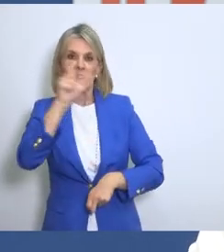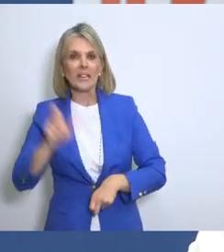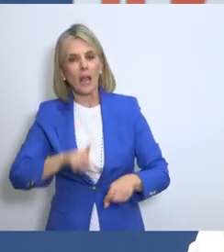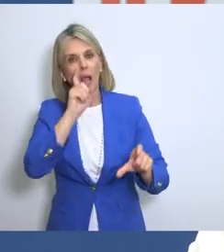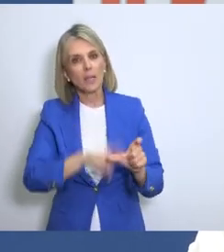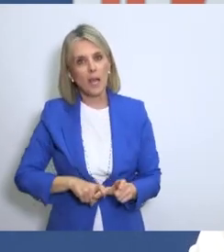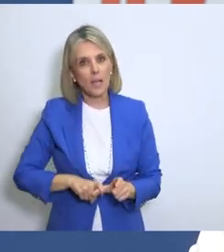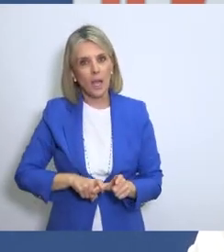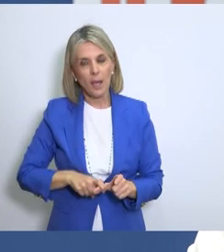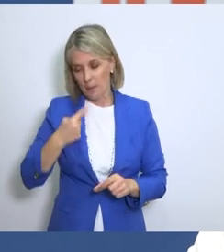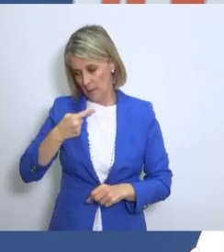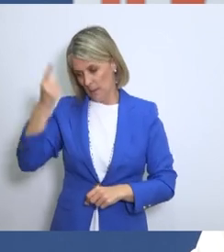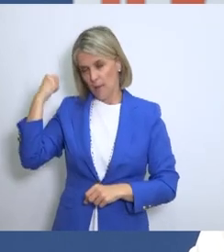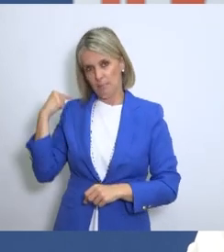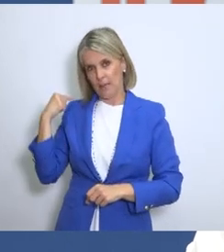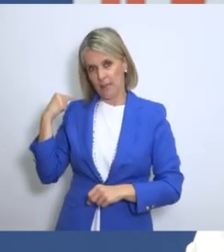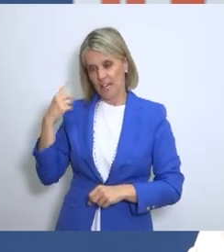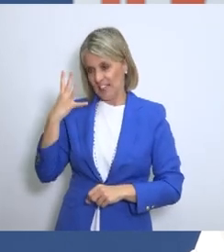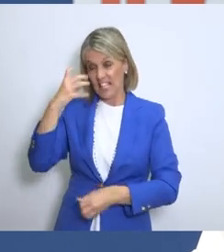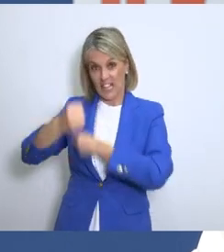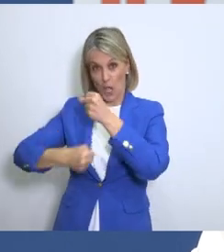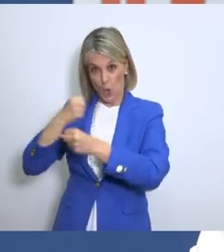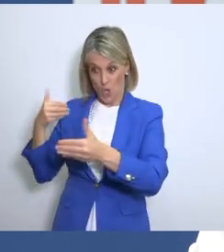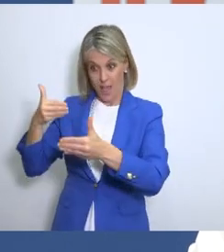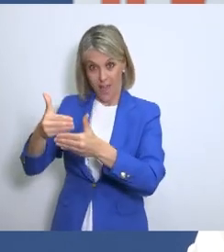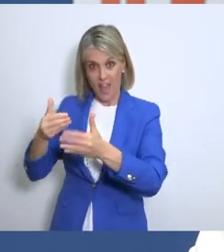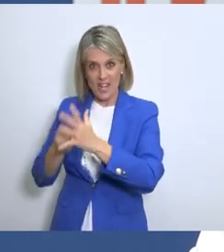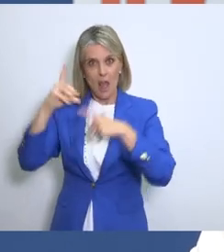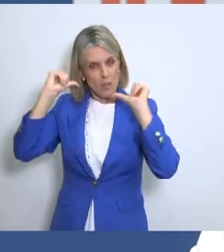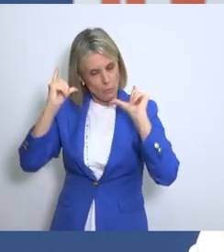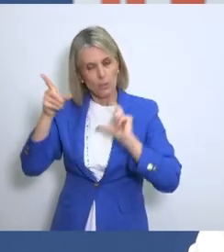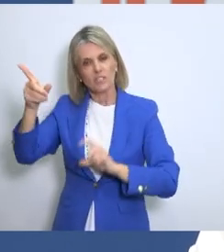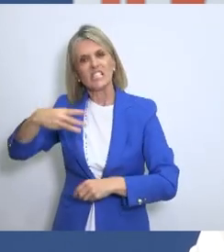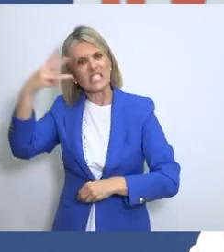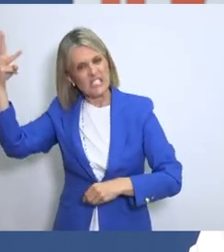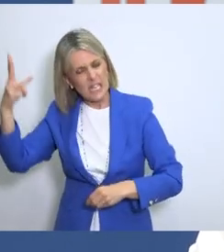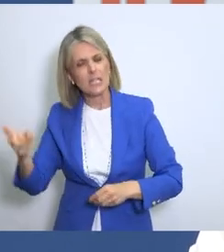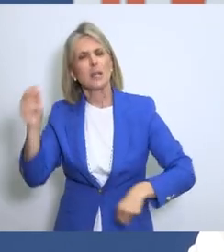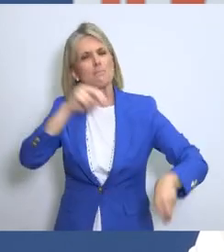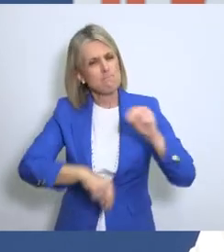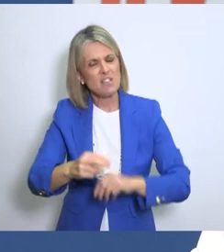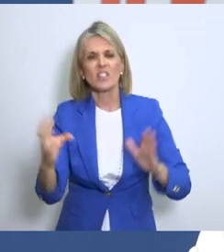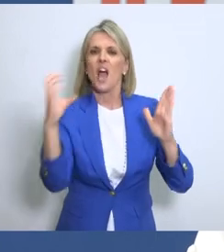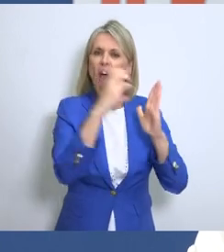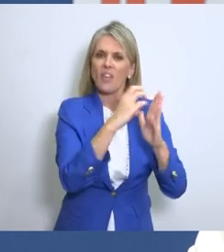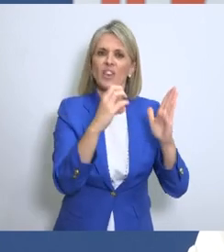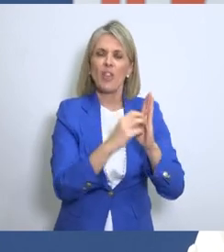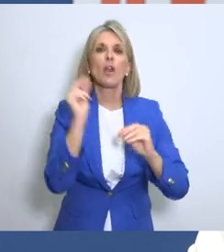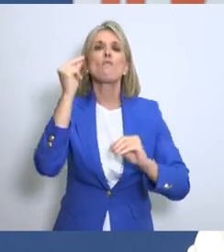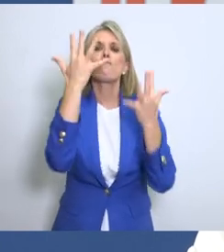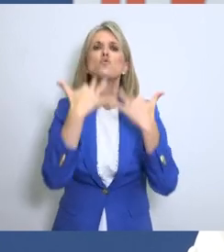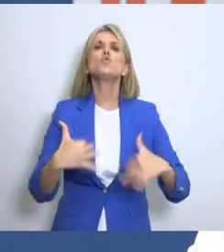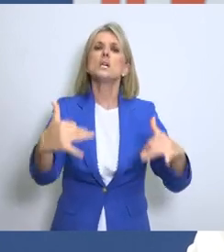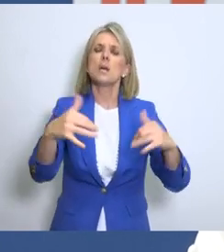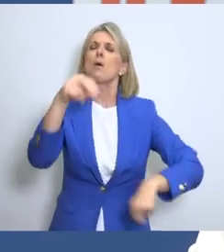τετραετία που πέρασε, ο ΣΥΡΙΖΑ ψήφισε δεκάδες άρθρα από τα νομοσχέδια του Μητσοτάκη, των κατάπτυστων